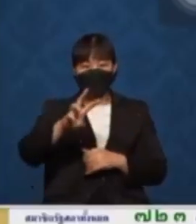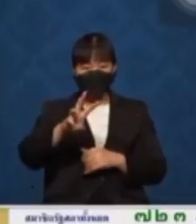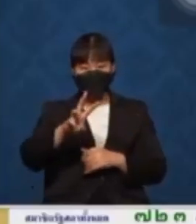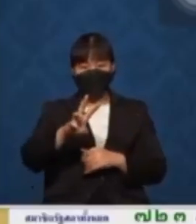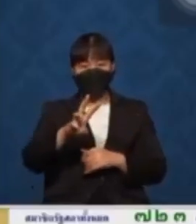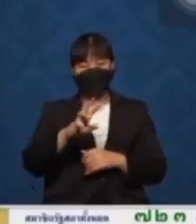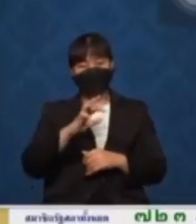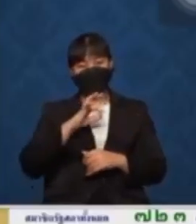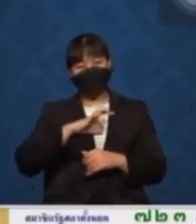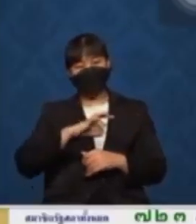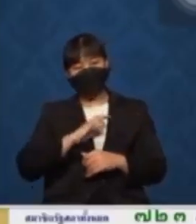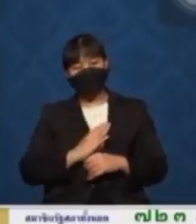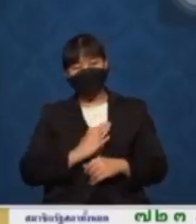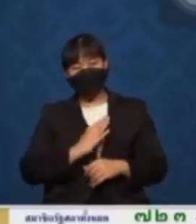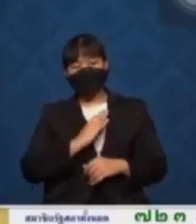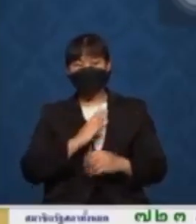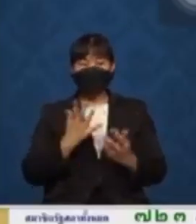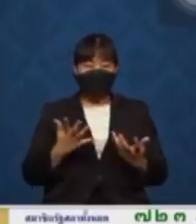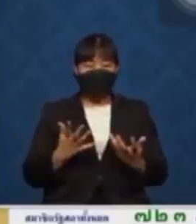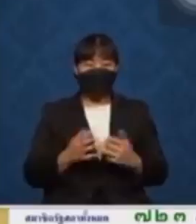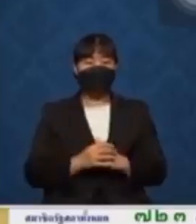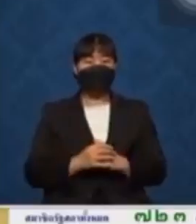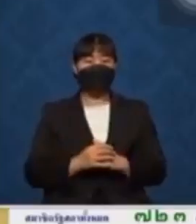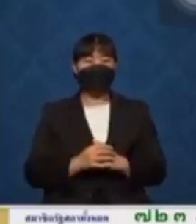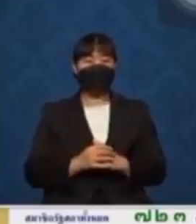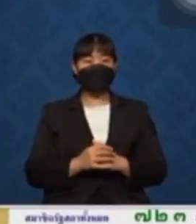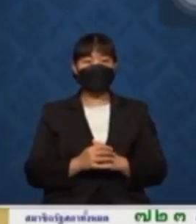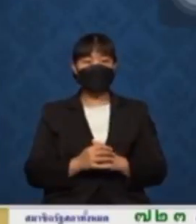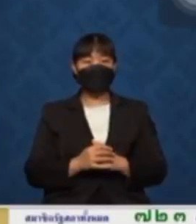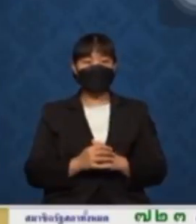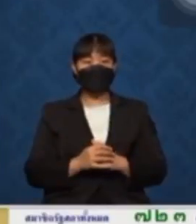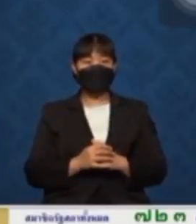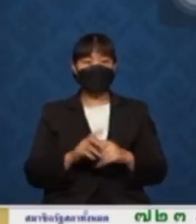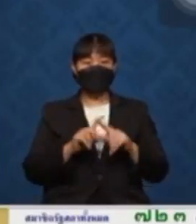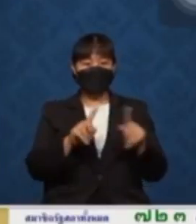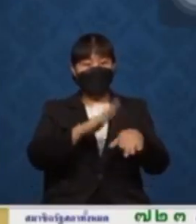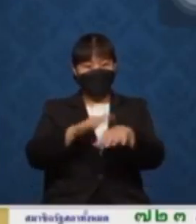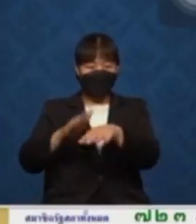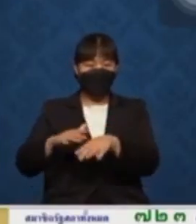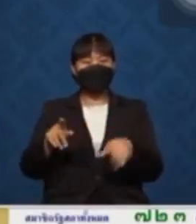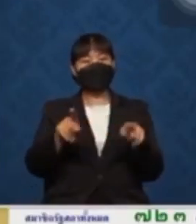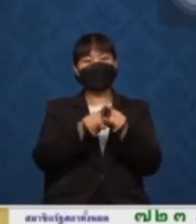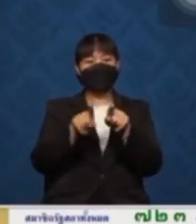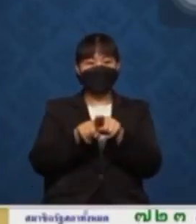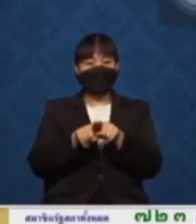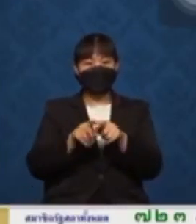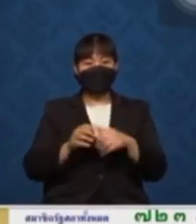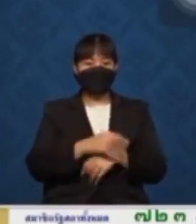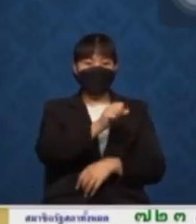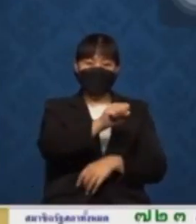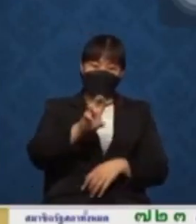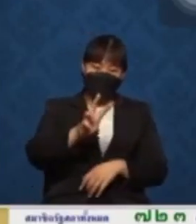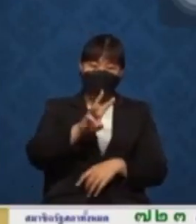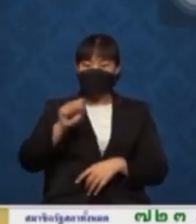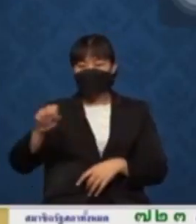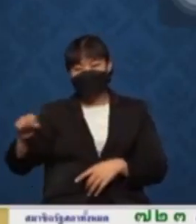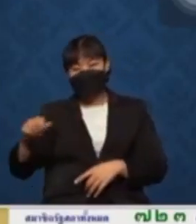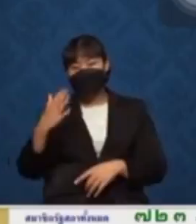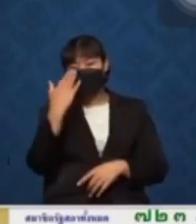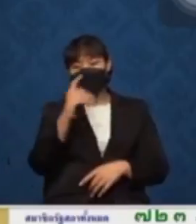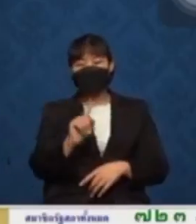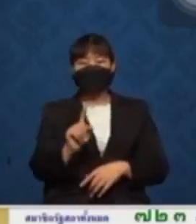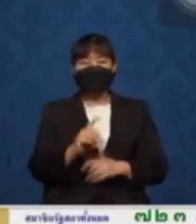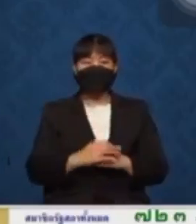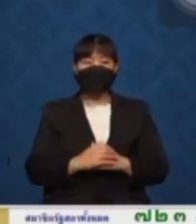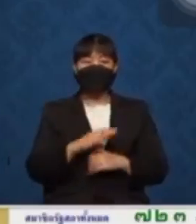ความชอบธรรมในความเป็นประชาธิปไตยแต่มันก็ชวนครับให้เรามานั่งคิดว่าถ้ามันเหมือนกันแล้วเราจะมี2สภาไปทำไมการใช้ระบบส